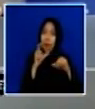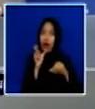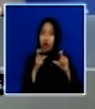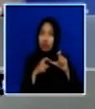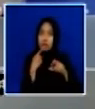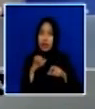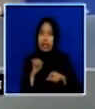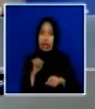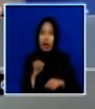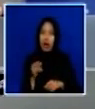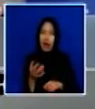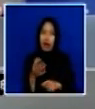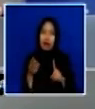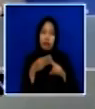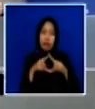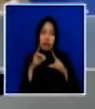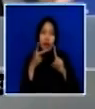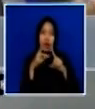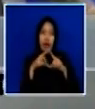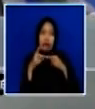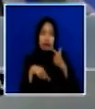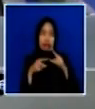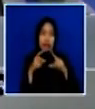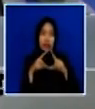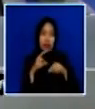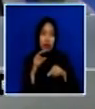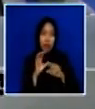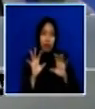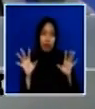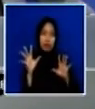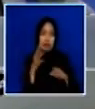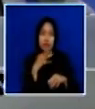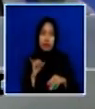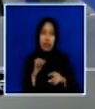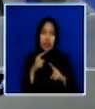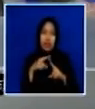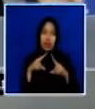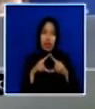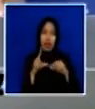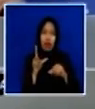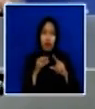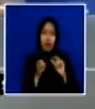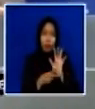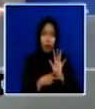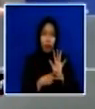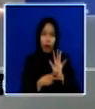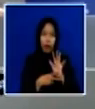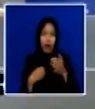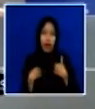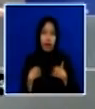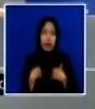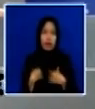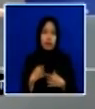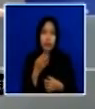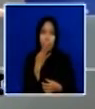halnya di Kabupaten Ponorogo Glory tawon Vespa berukuran cukup besar muncul di tengah ladang milik warga akibatnya pemilik tanah